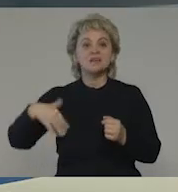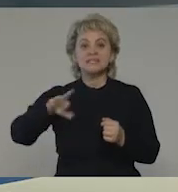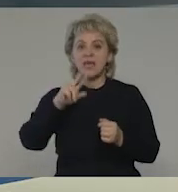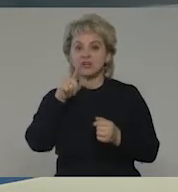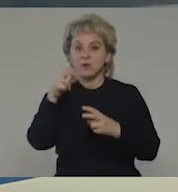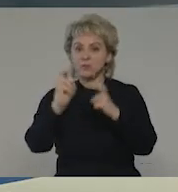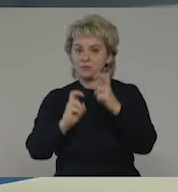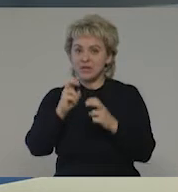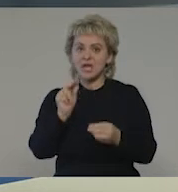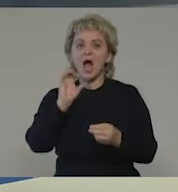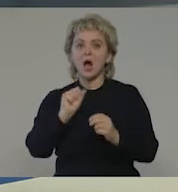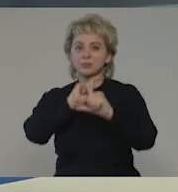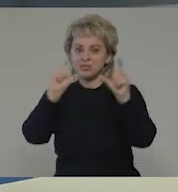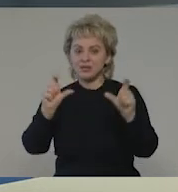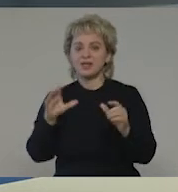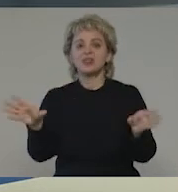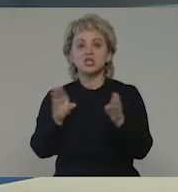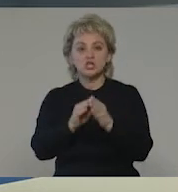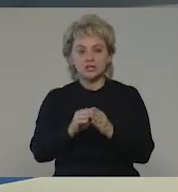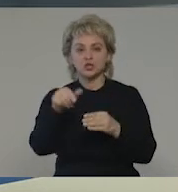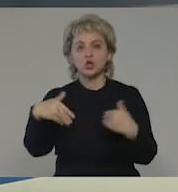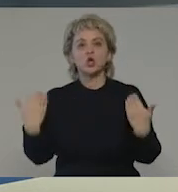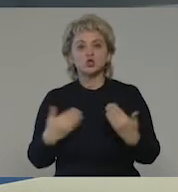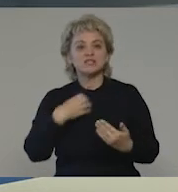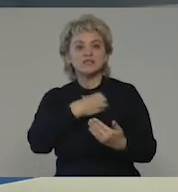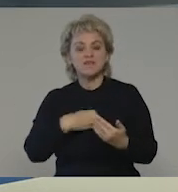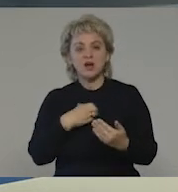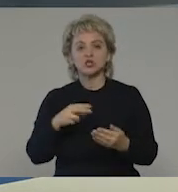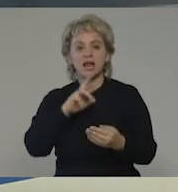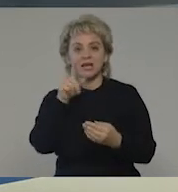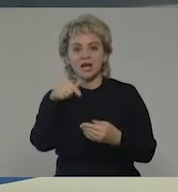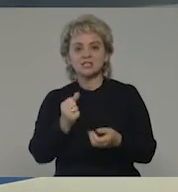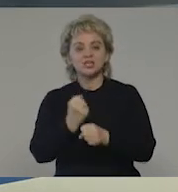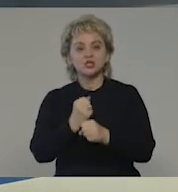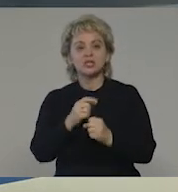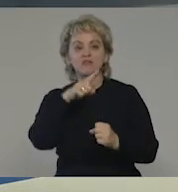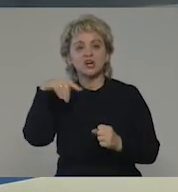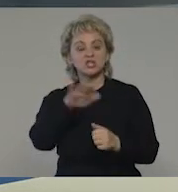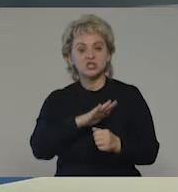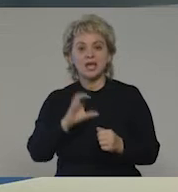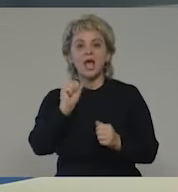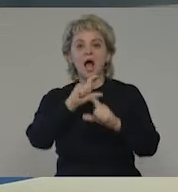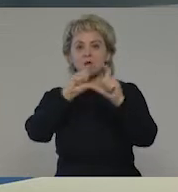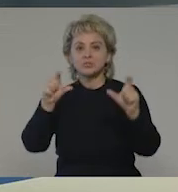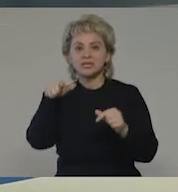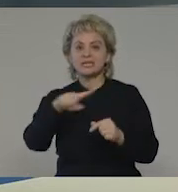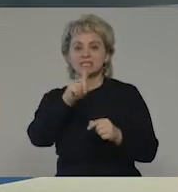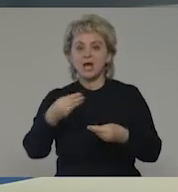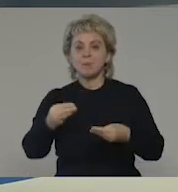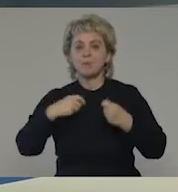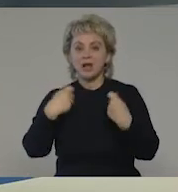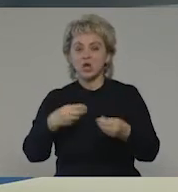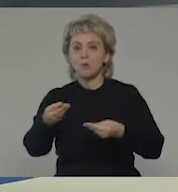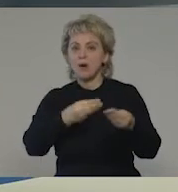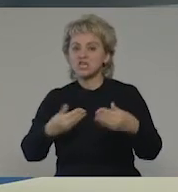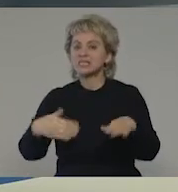Все фармацевтические предприятия и аптеки национализировать. Жизненно важные препараты производить в России. Аптеки за продажу